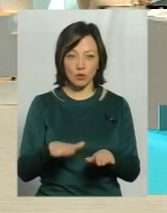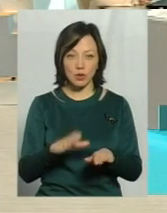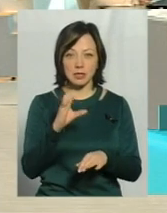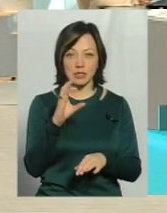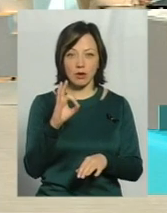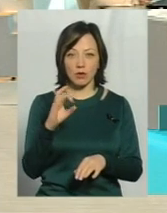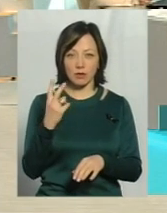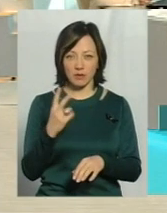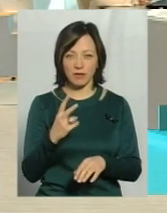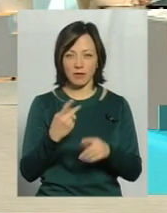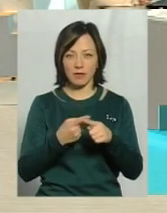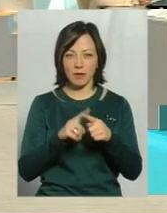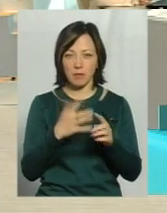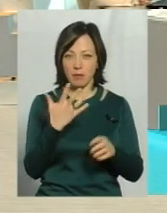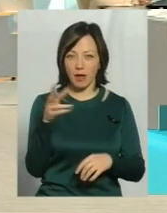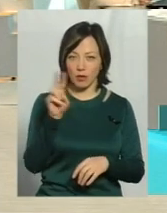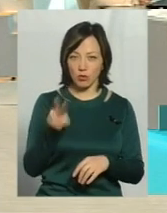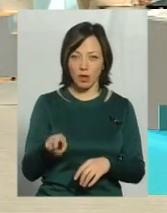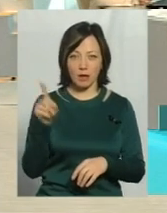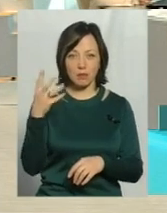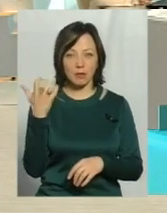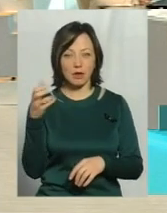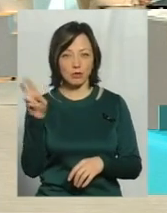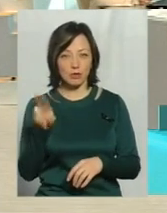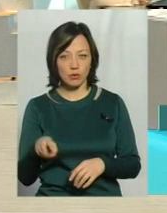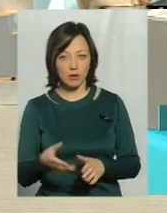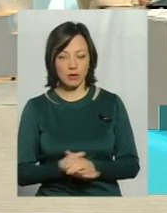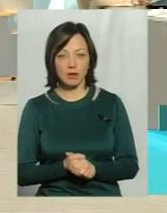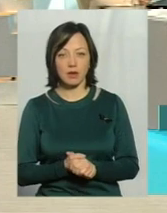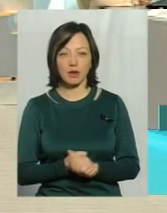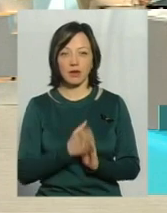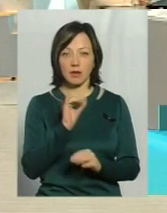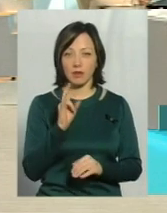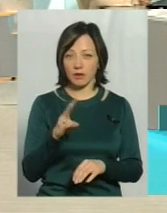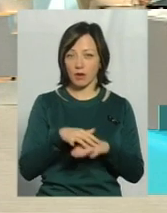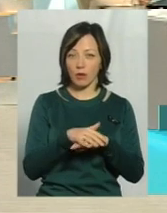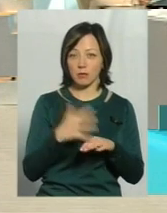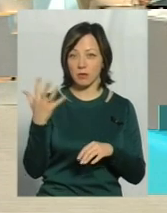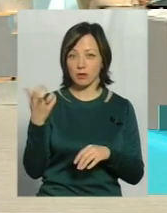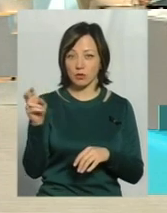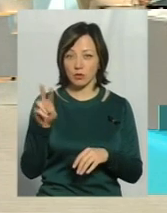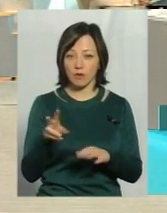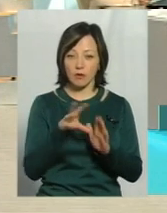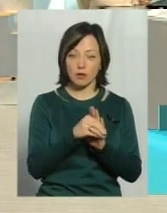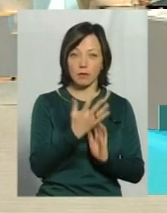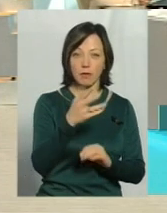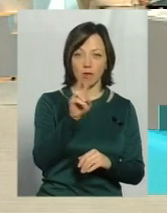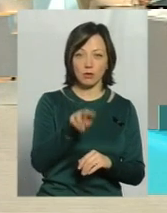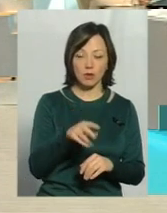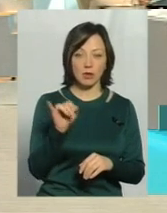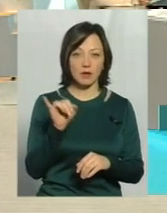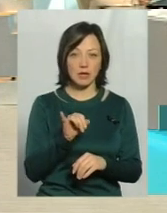СО2 коштує $5, а там 500. Він рахує, що таки $500 вложити, а що 5.